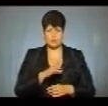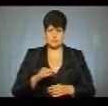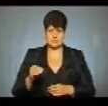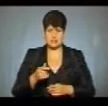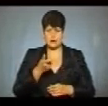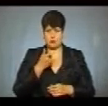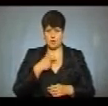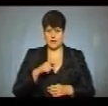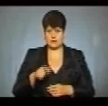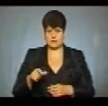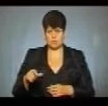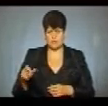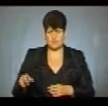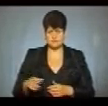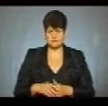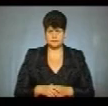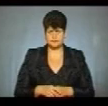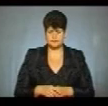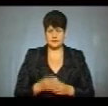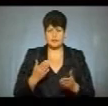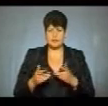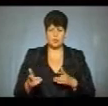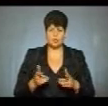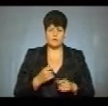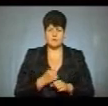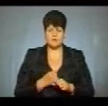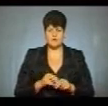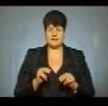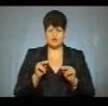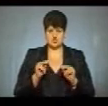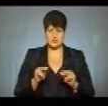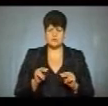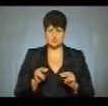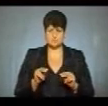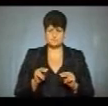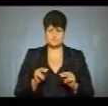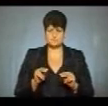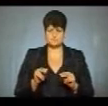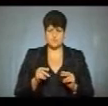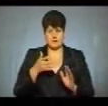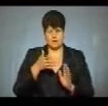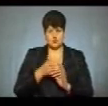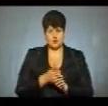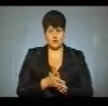порядних людей, які готові працювати чесно і прозоро,